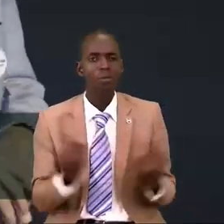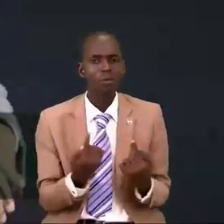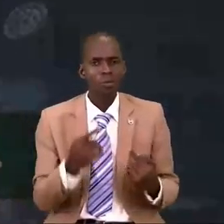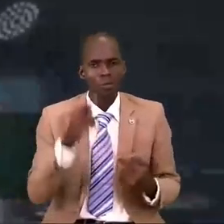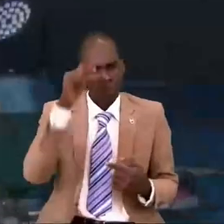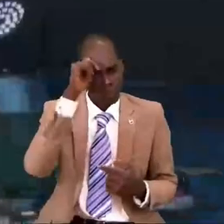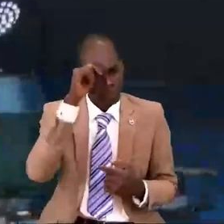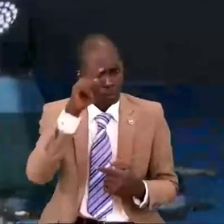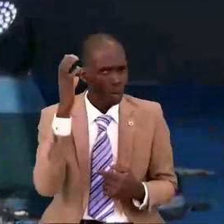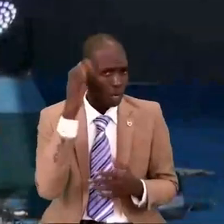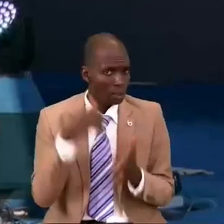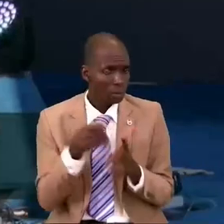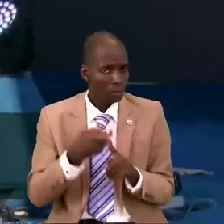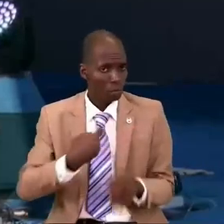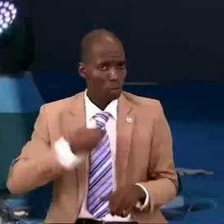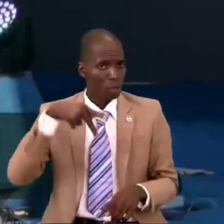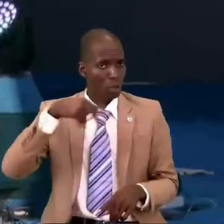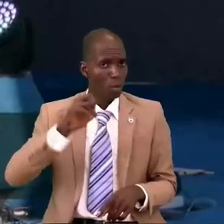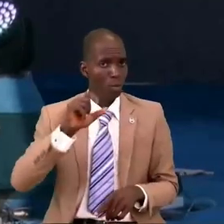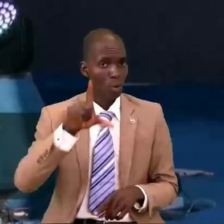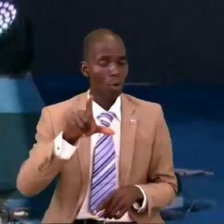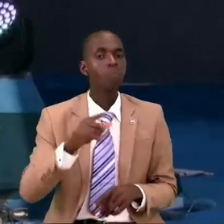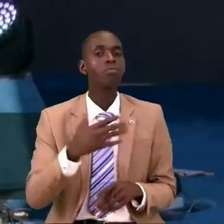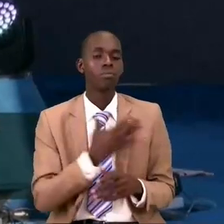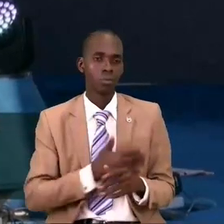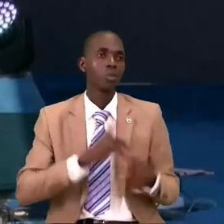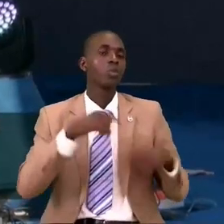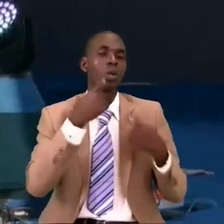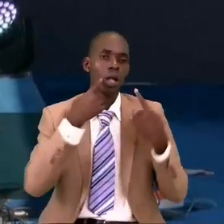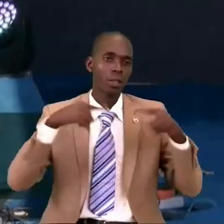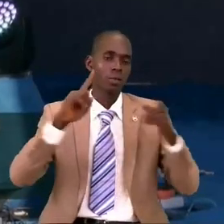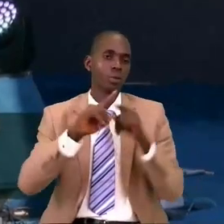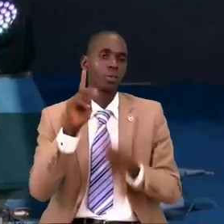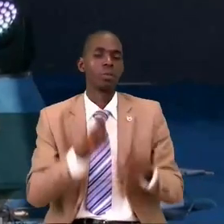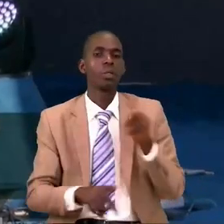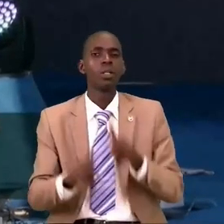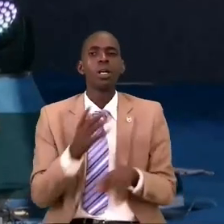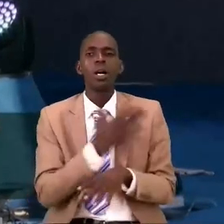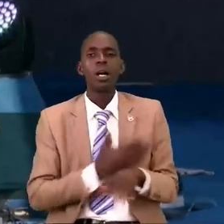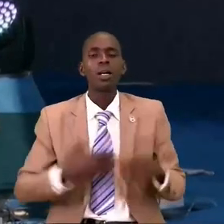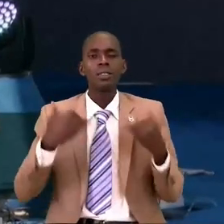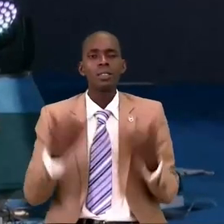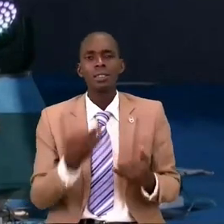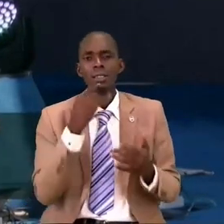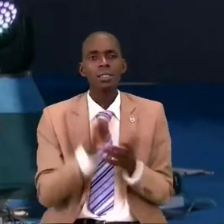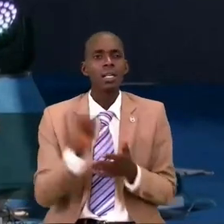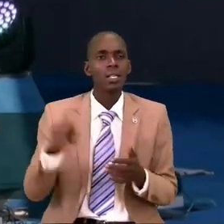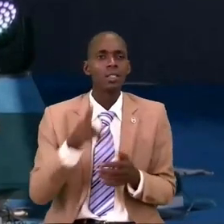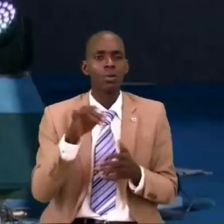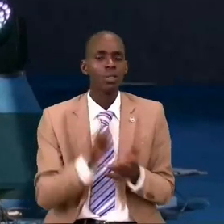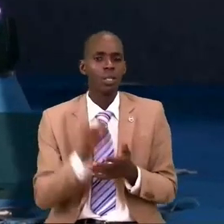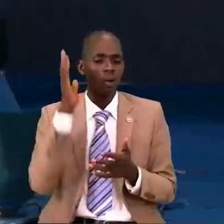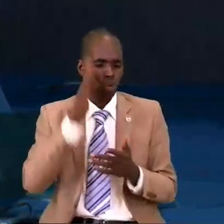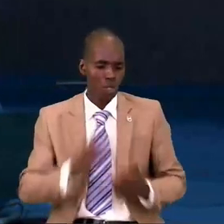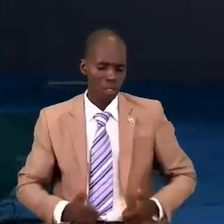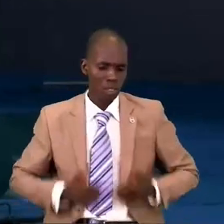il dit, ceux qui vivront pieusement seront persécutés. Timothée, est-ce que tu as entendu ça de moi?